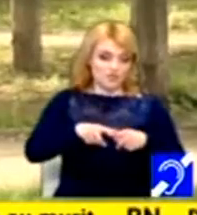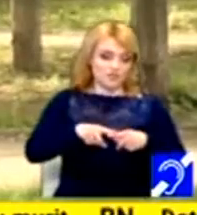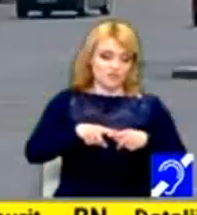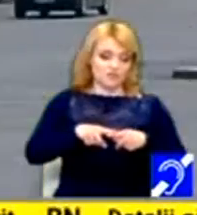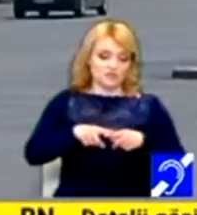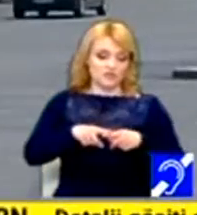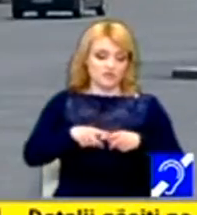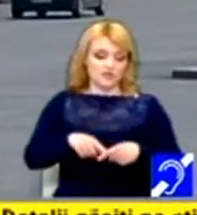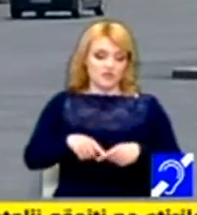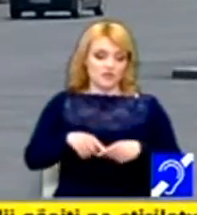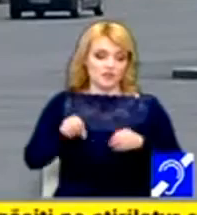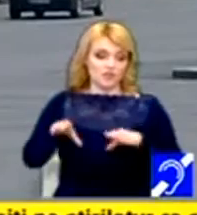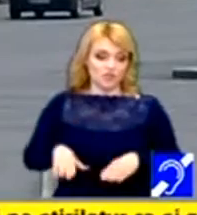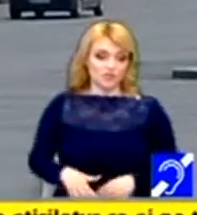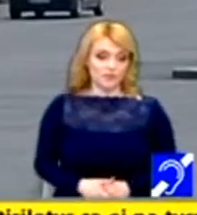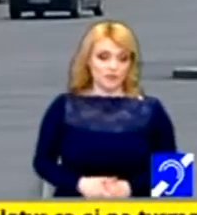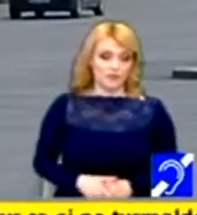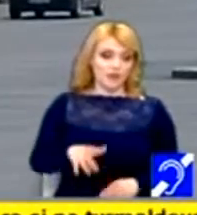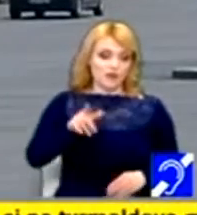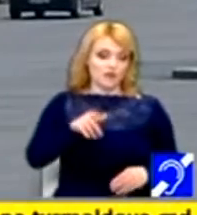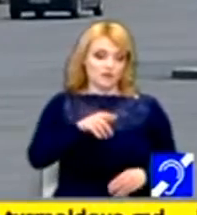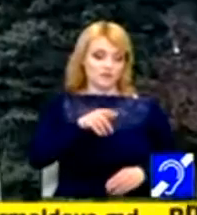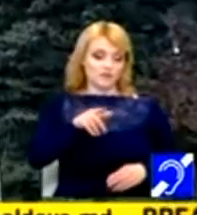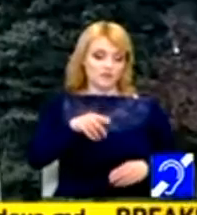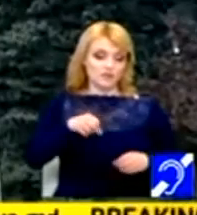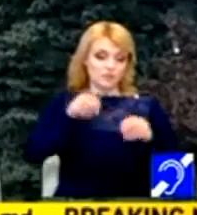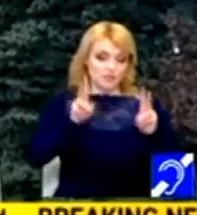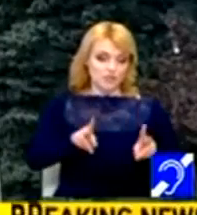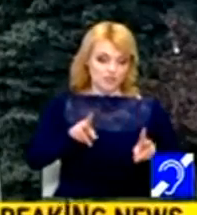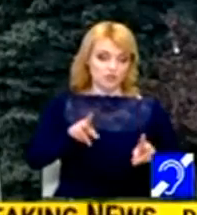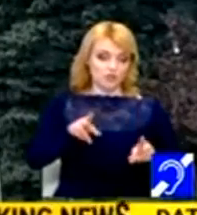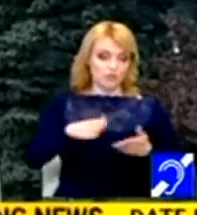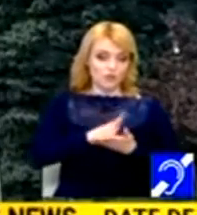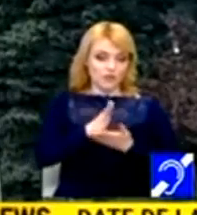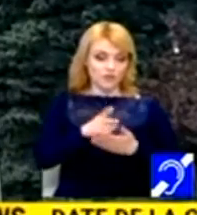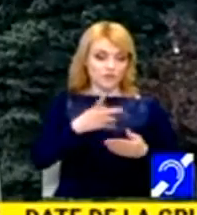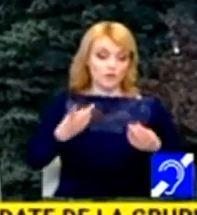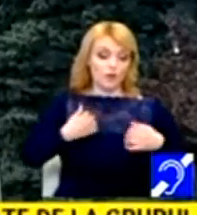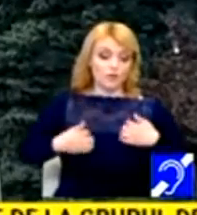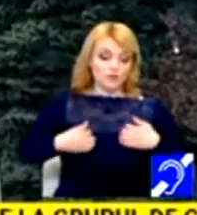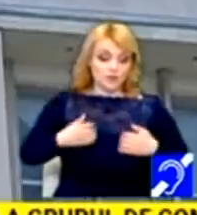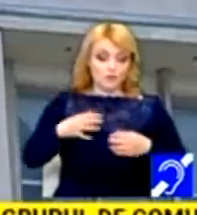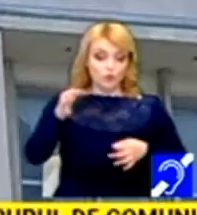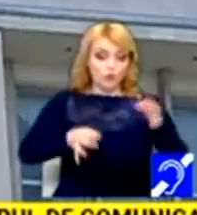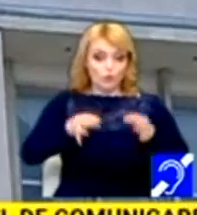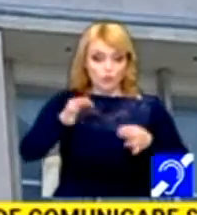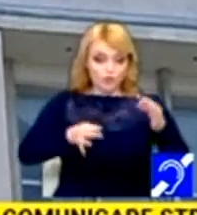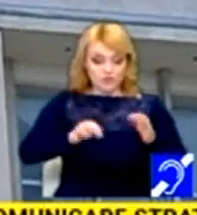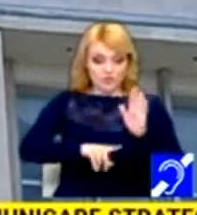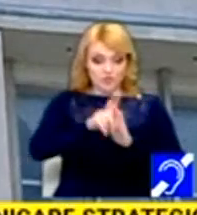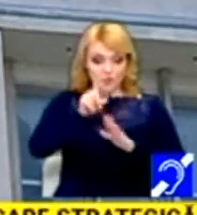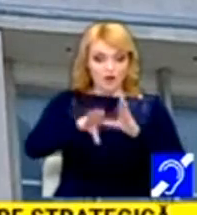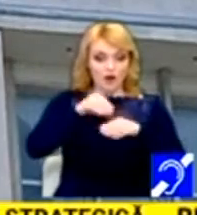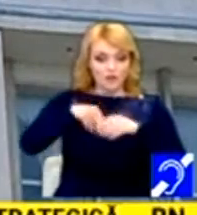asemenea candidați. Nicolae Negru atenționează opoziția că ar trebui să se grăbească. În toamnă sunt alegerile prezidențiale, iar până atunci situația trebuie să